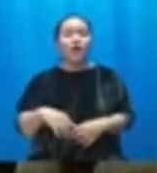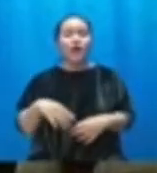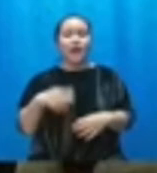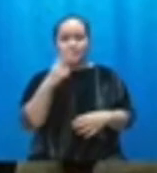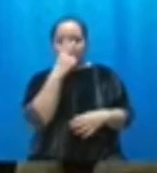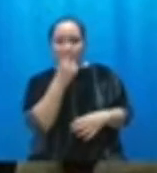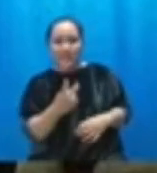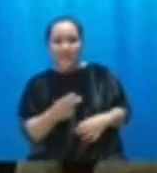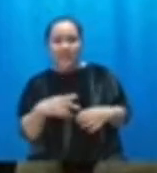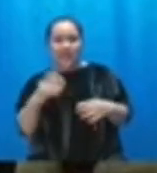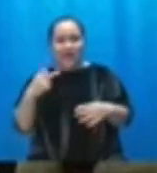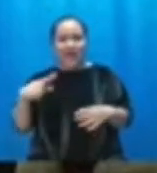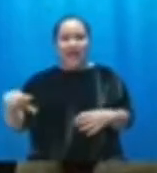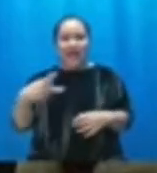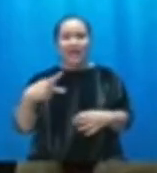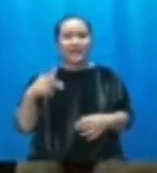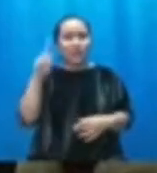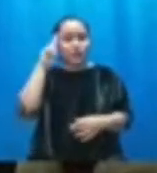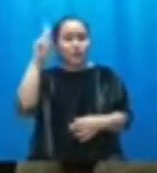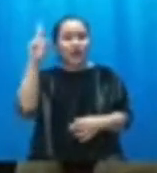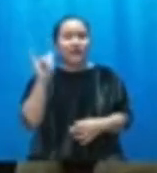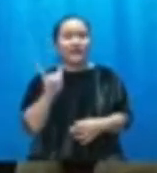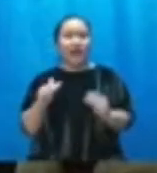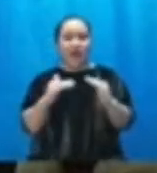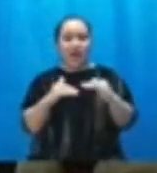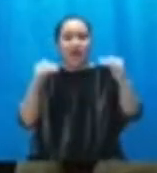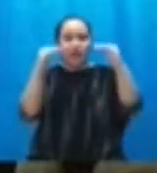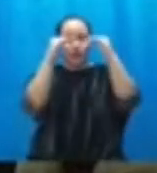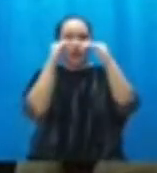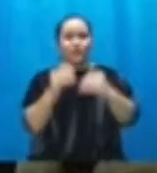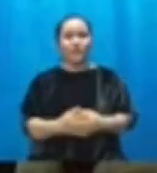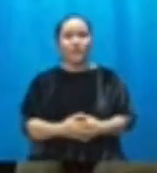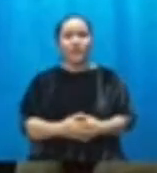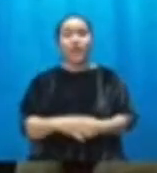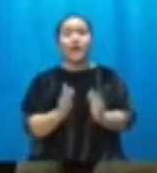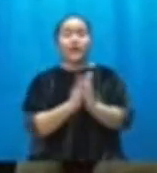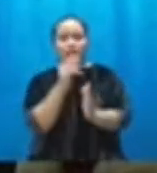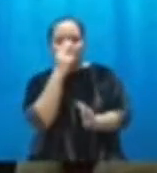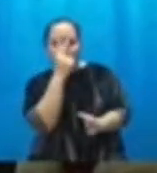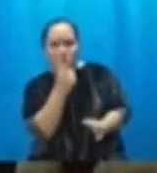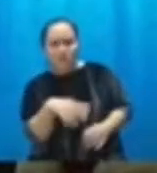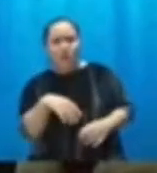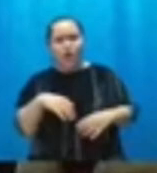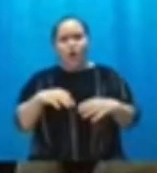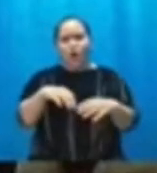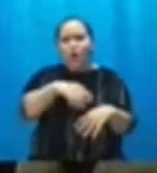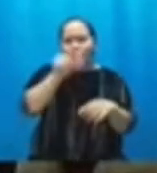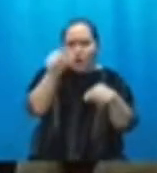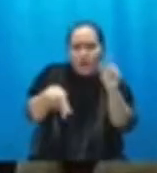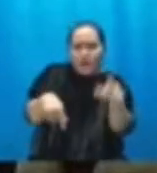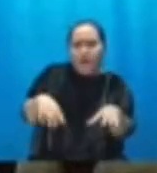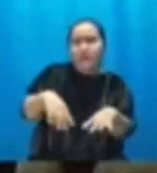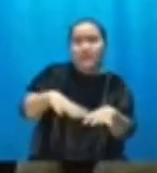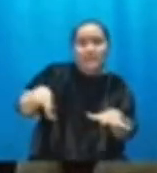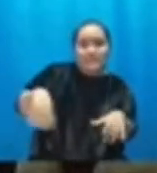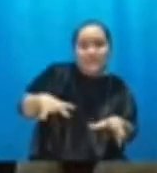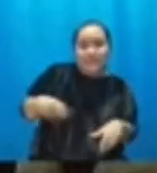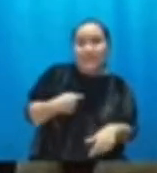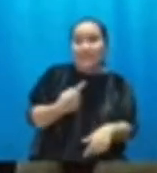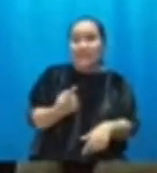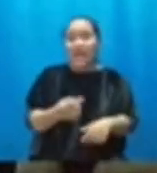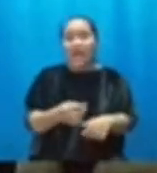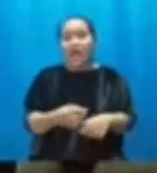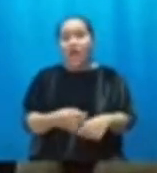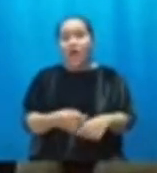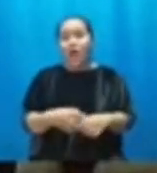Tuhan yang agung melalui orang-orang lain yang ada di sekitar kita walaupun orang lain itu kelihatannya nampaknya